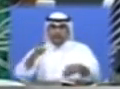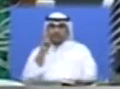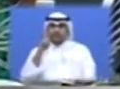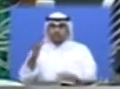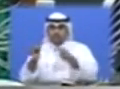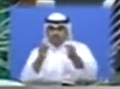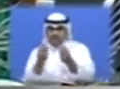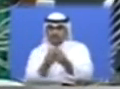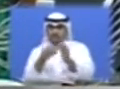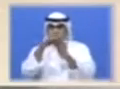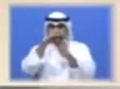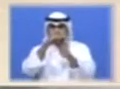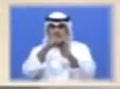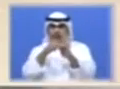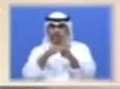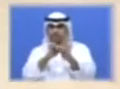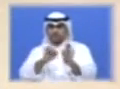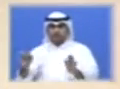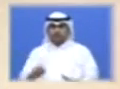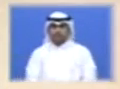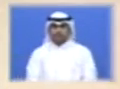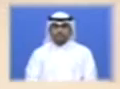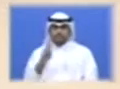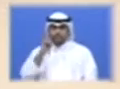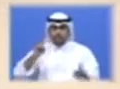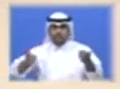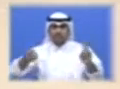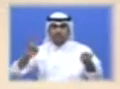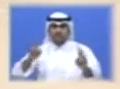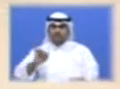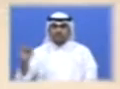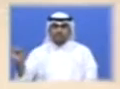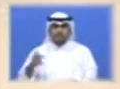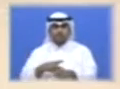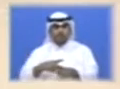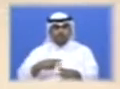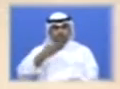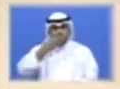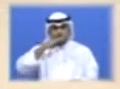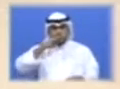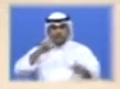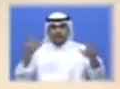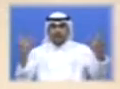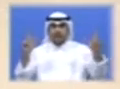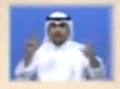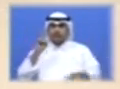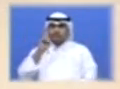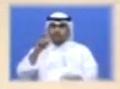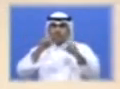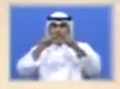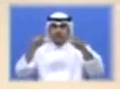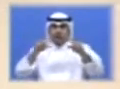الاتحاد للفترة القادمة. أنشطة ثرية ومتنوعة لتلفزيون وإذاعة دولة الكويت على مستوى التبادلات